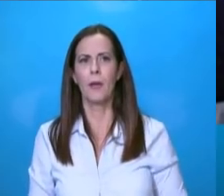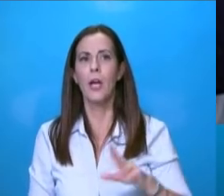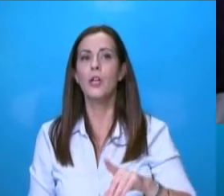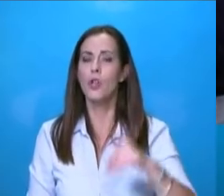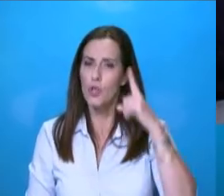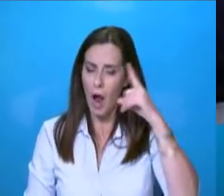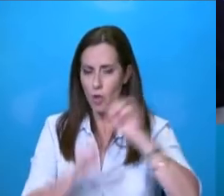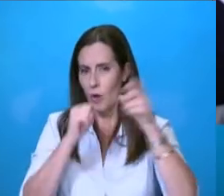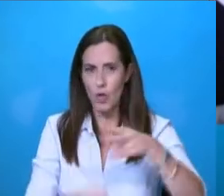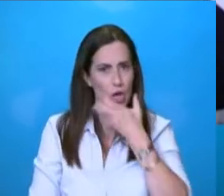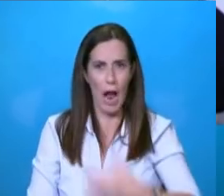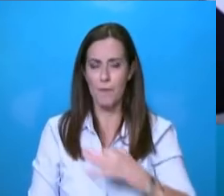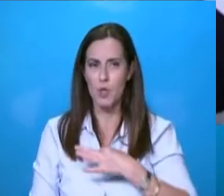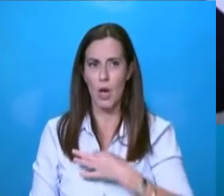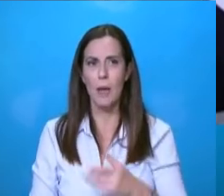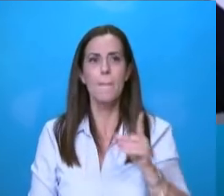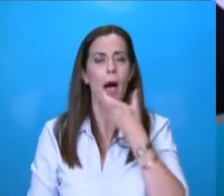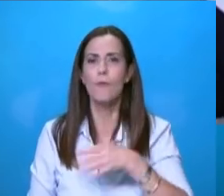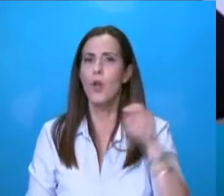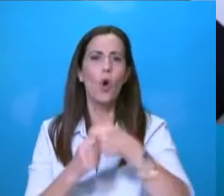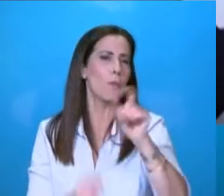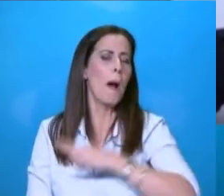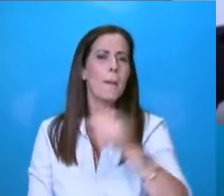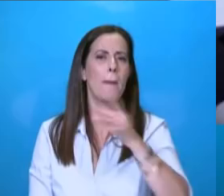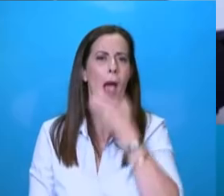דעת תורה, יש לי רב שלי. לא עניינכם.